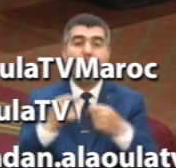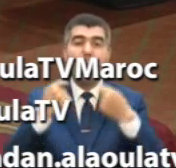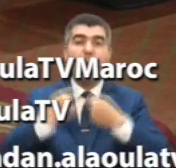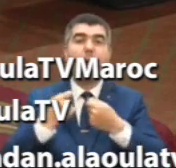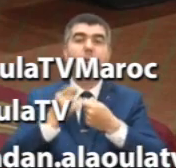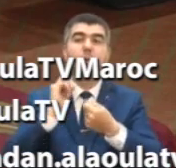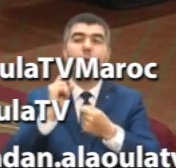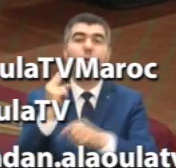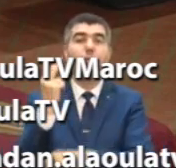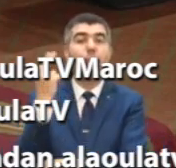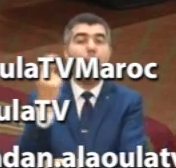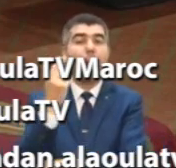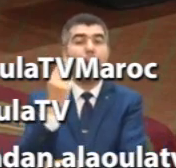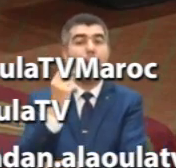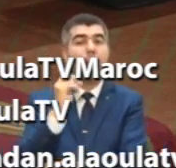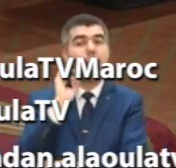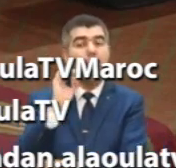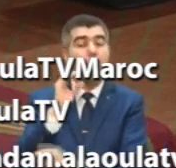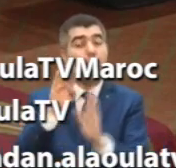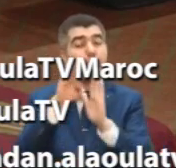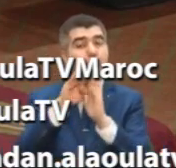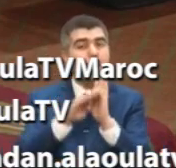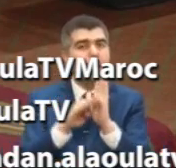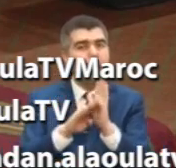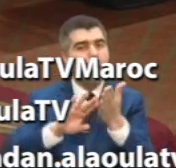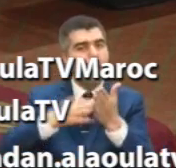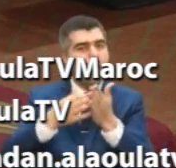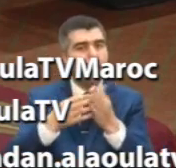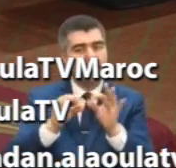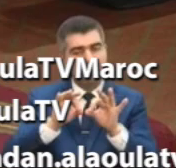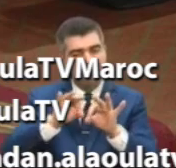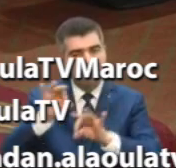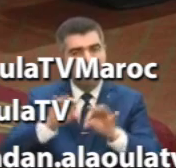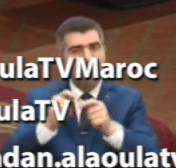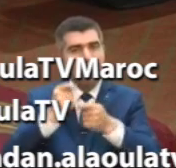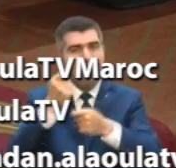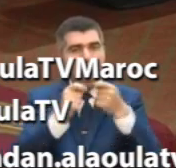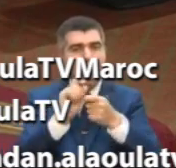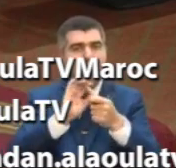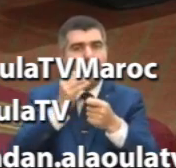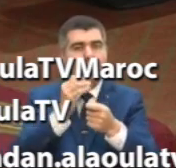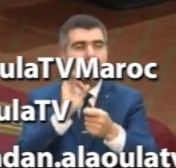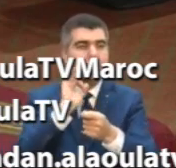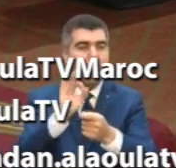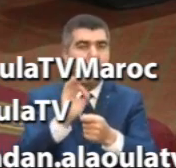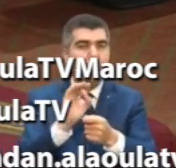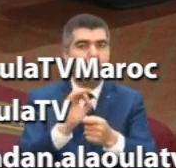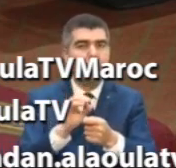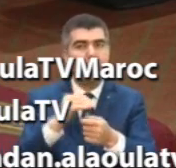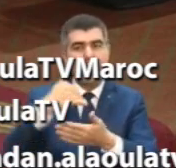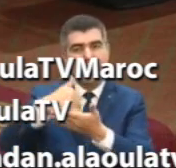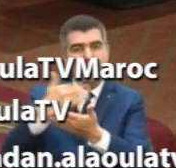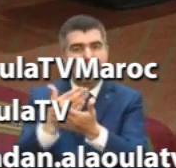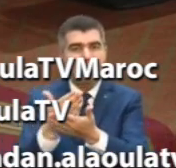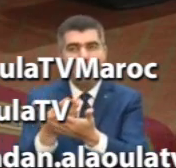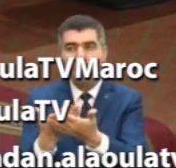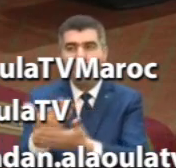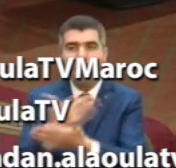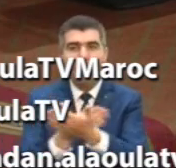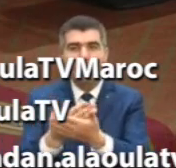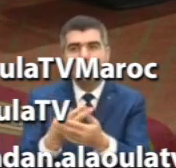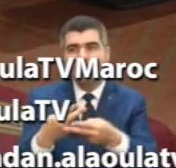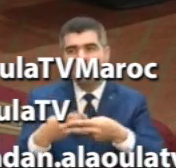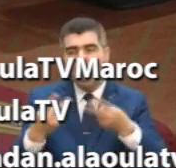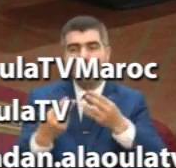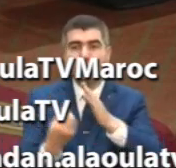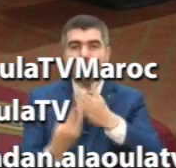الذي يدرس كل الإمكانات المتاحة على صعيد الجامعة، وتوزيع العرض الجامعي